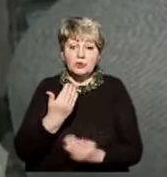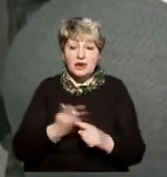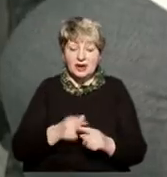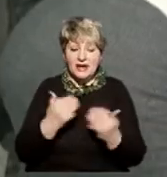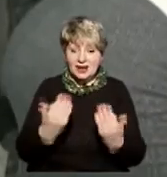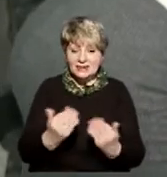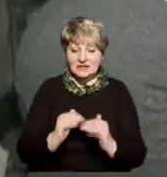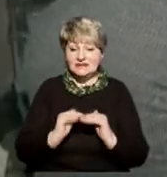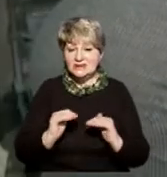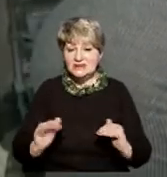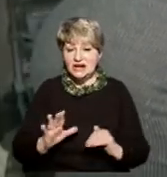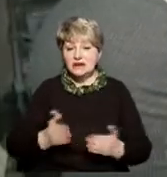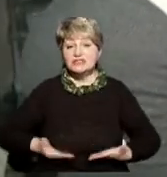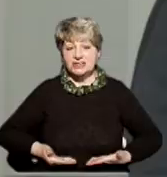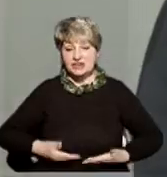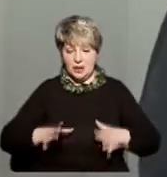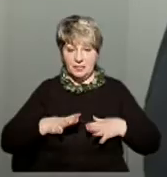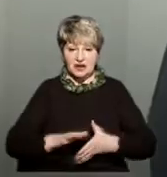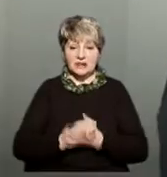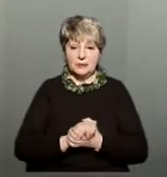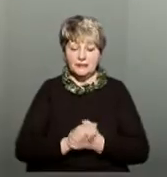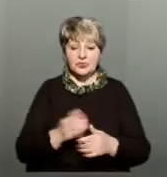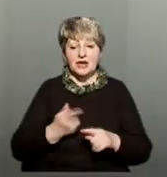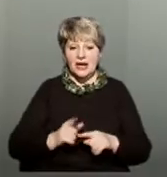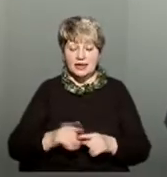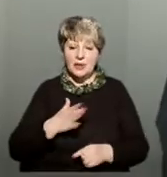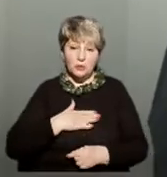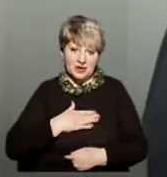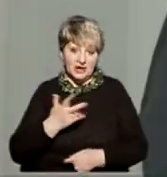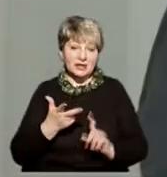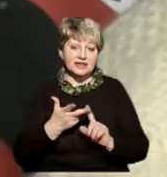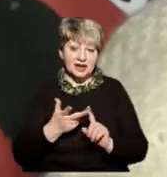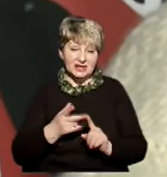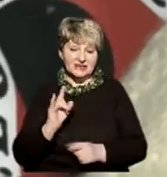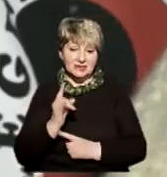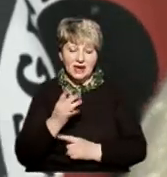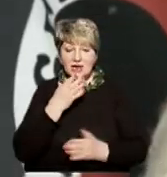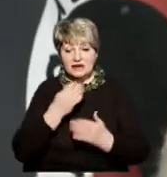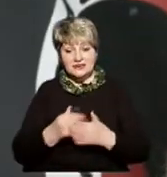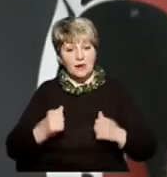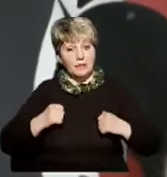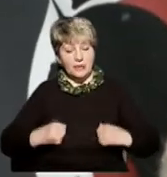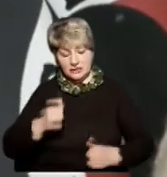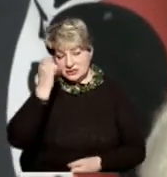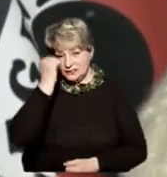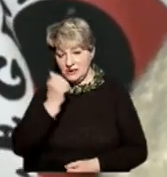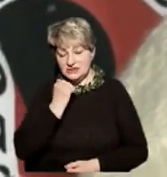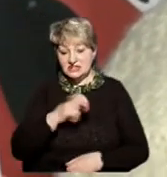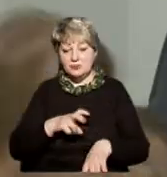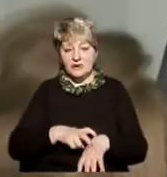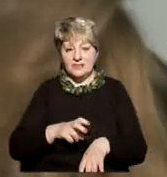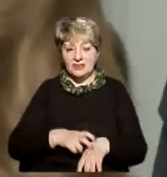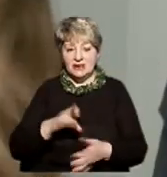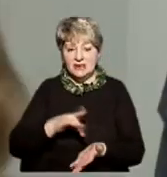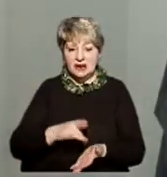майбутнє було мирним, розповідає Олександра. Третя кестра, саме третя дитинка. Своєму спокою, каже, завдячує персоналу центру.